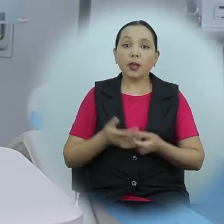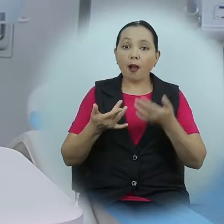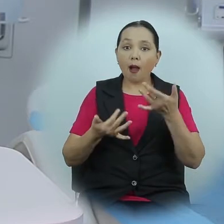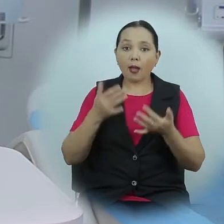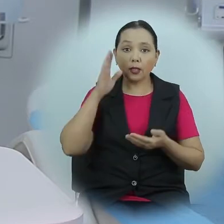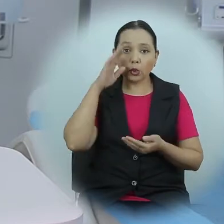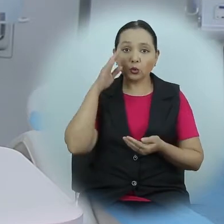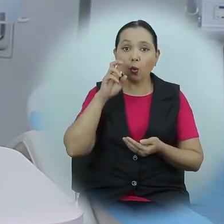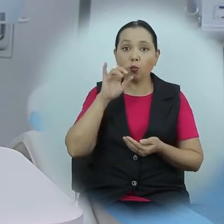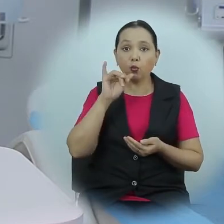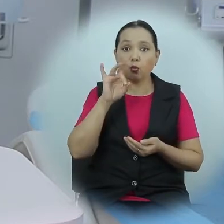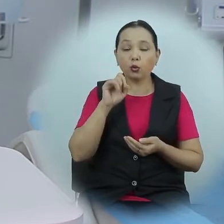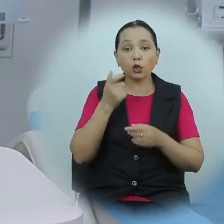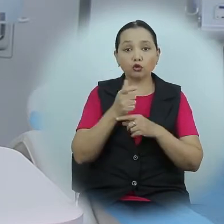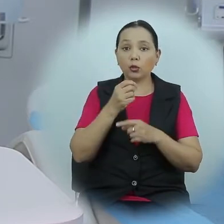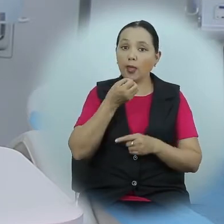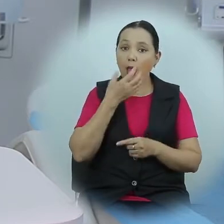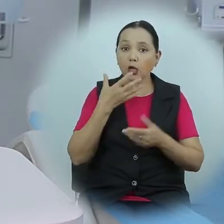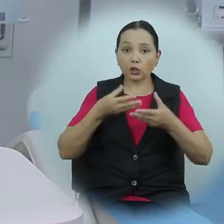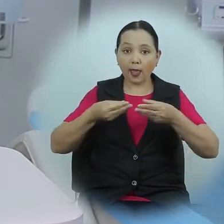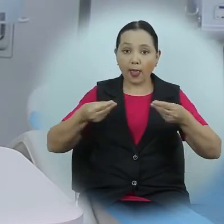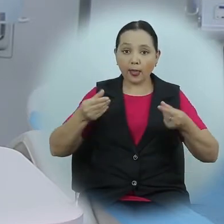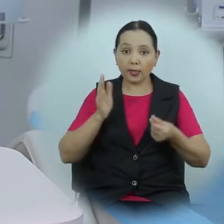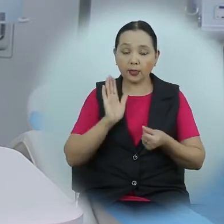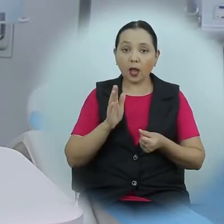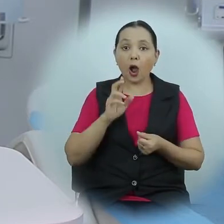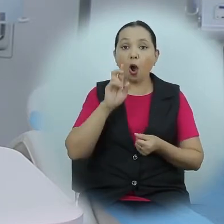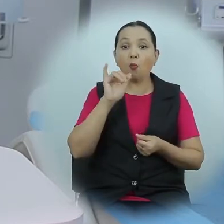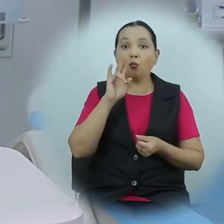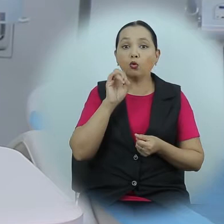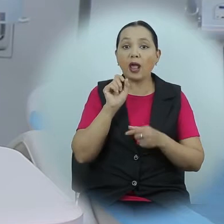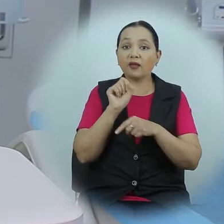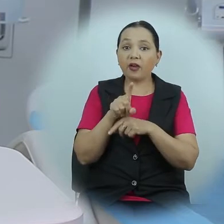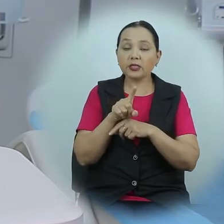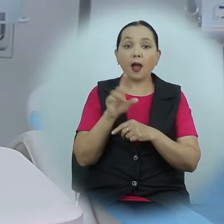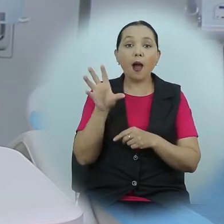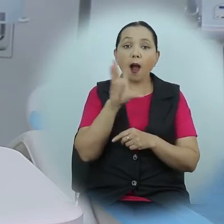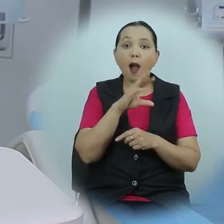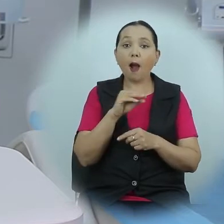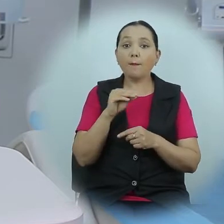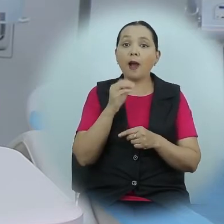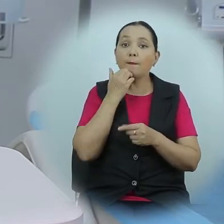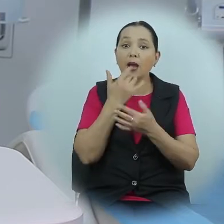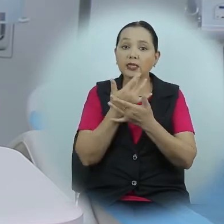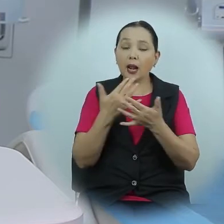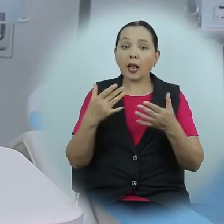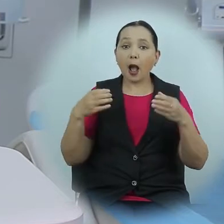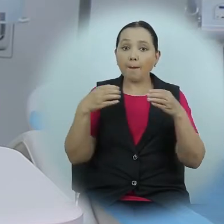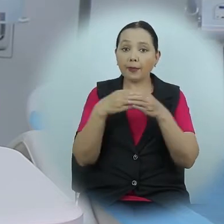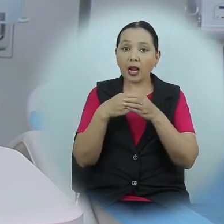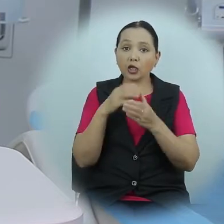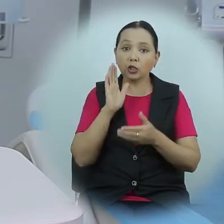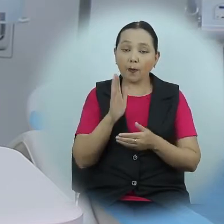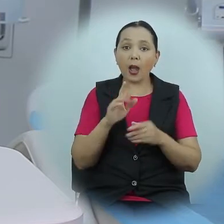Қайнаген суда бура жүдем яқшы ериді. Бураны вазифасы хам амасалығларыны бірләштіріп